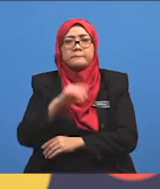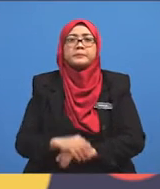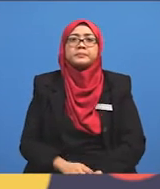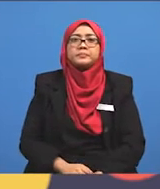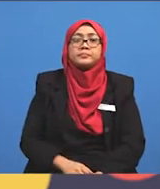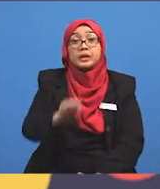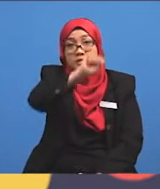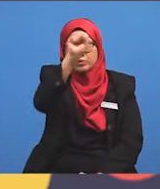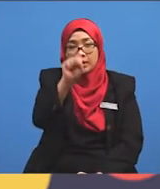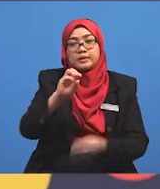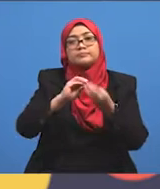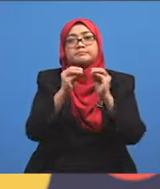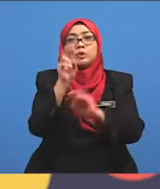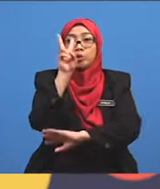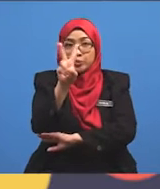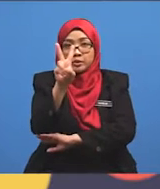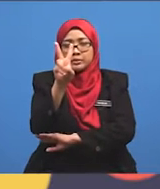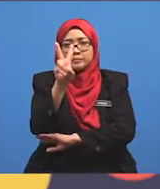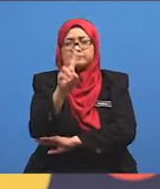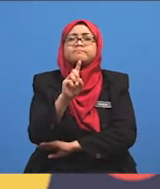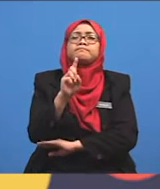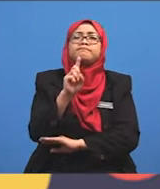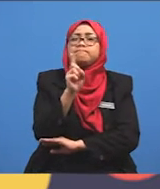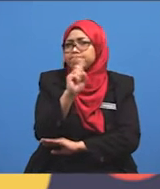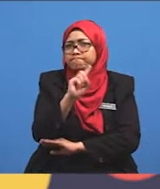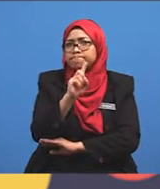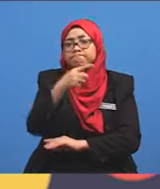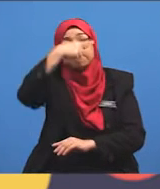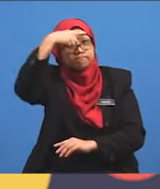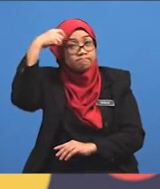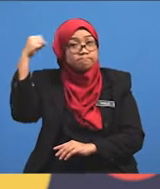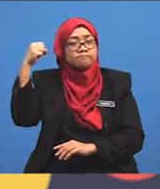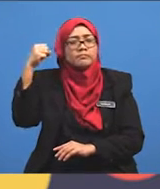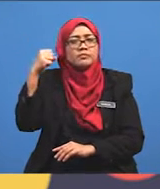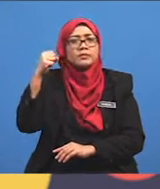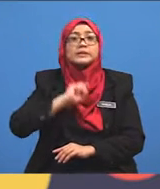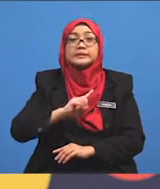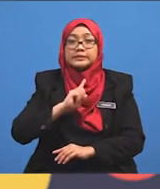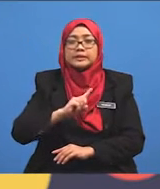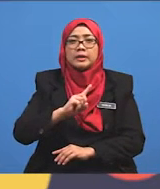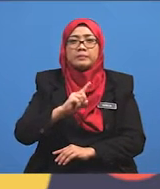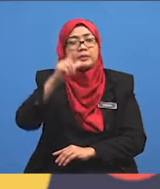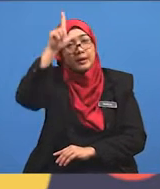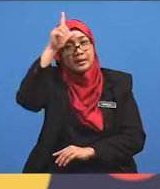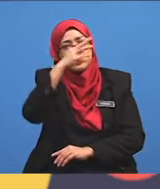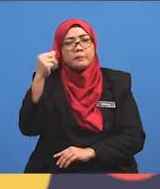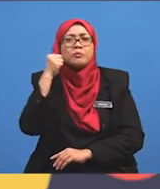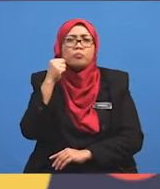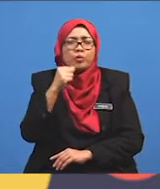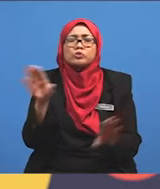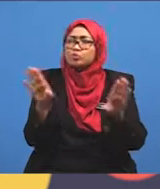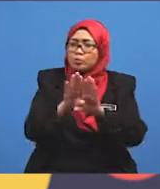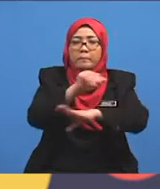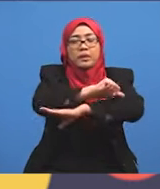Kita beralih soalan yang kedua. Di antara sebab Islam mewajibkan lelaki dan perempuan menutup aurat ialah